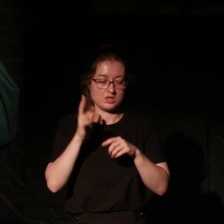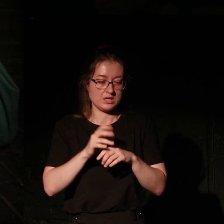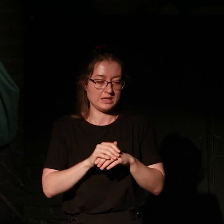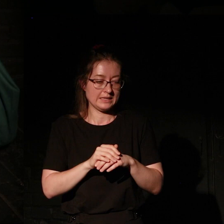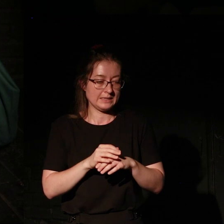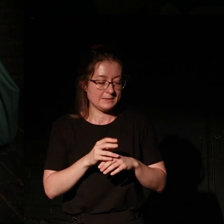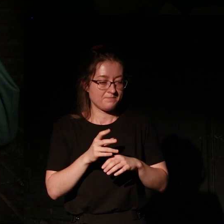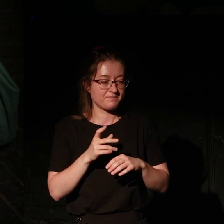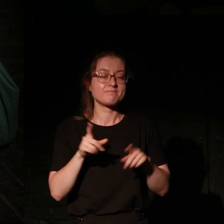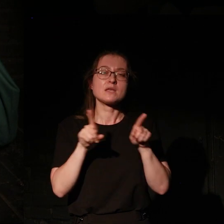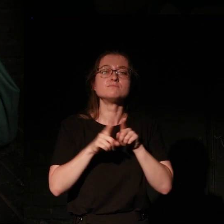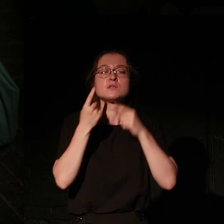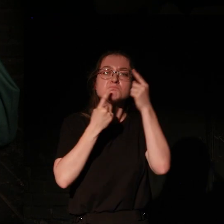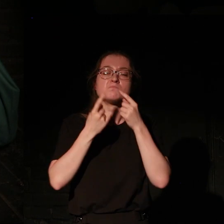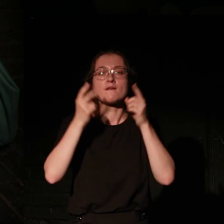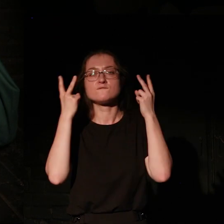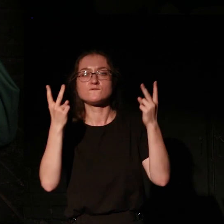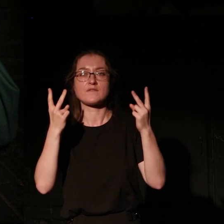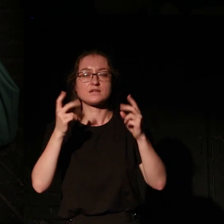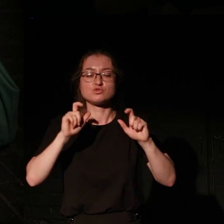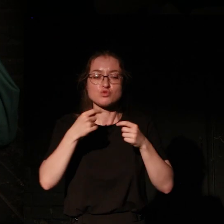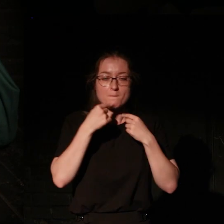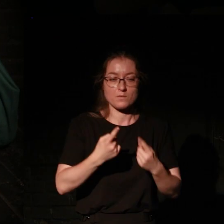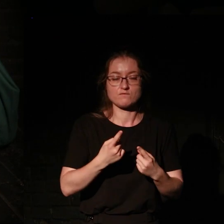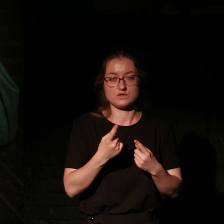Słowa Bożego i o natchnieniu w ogóle.